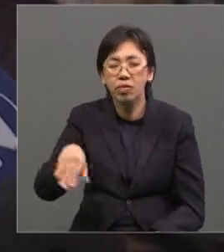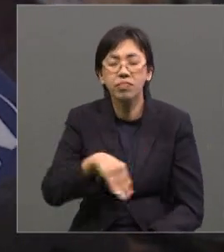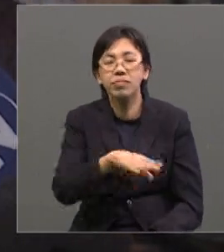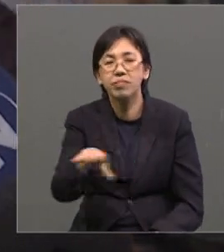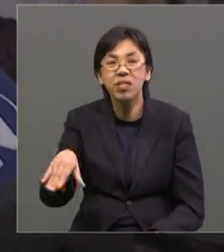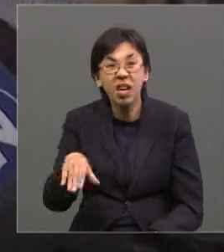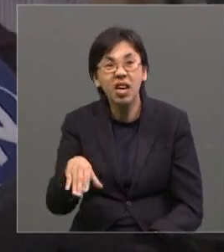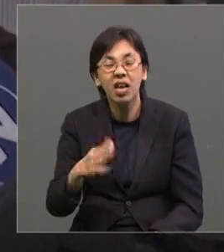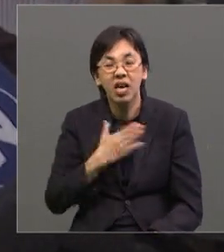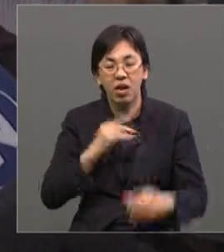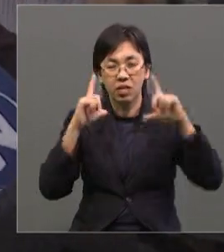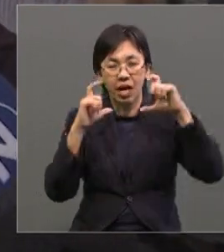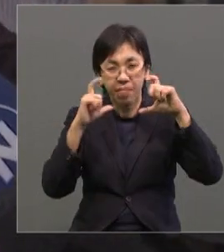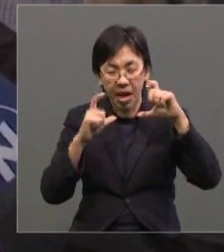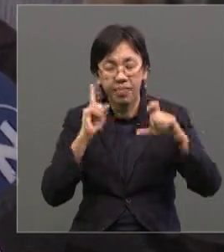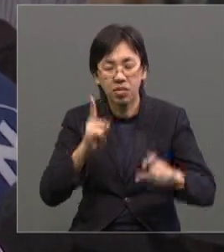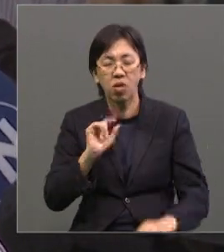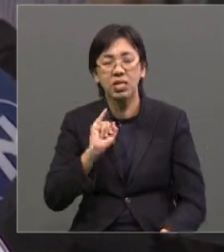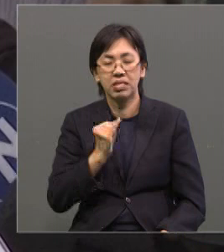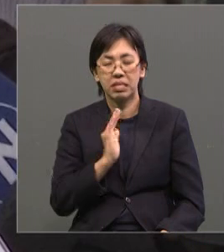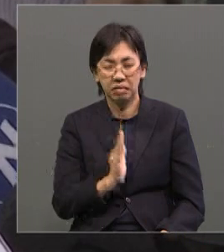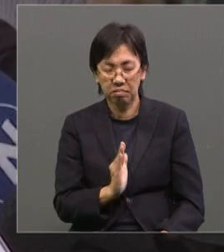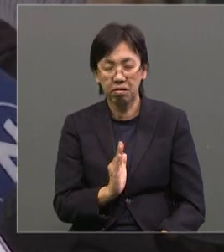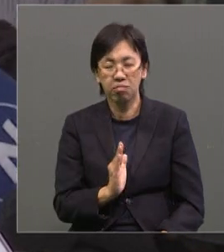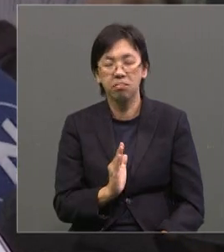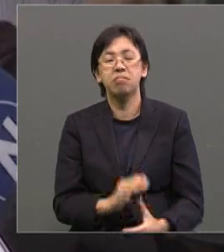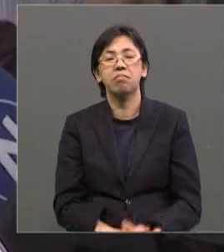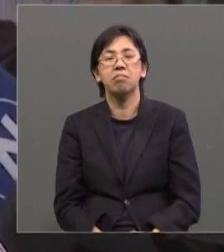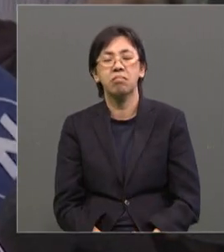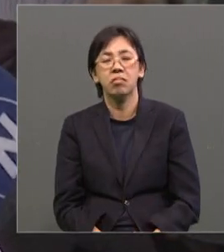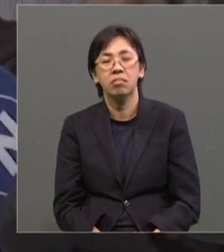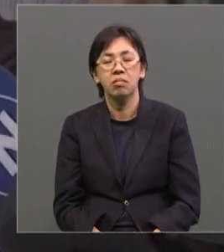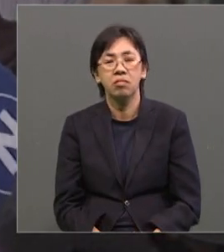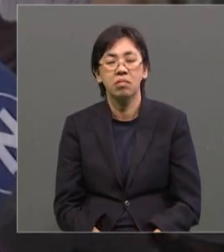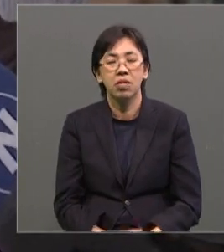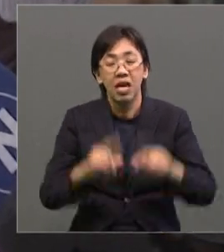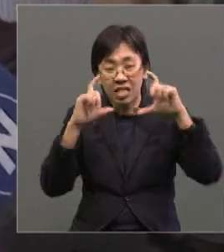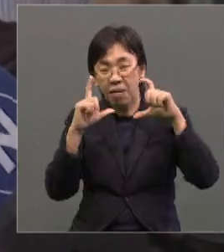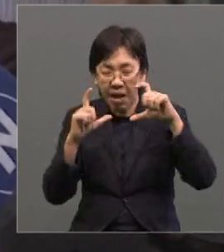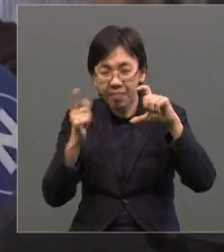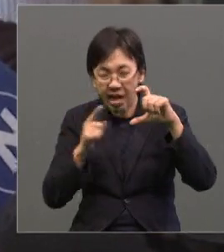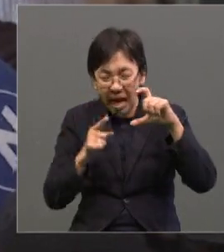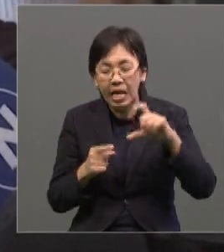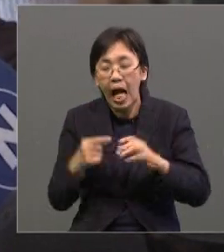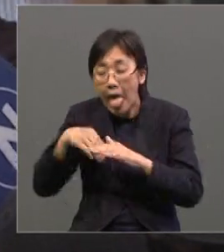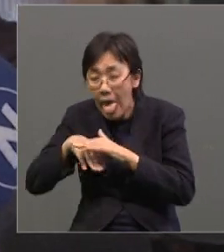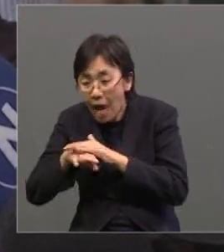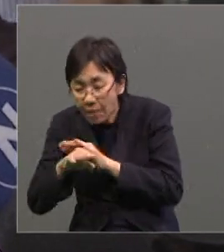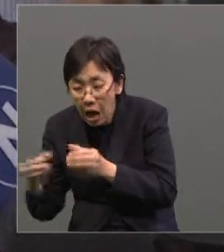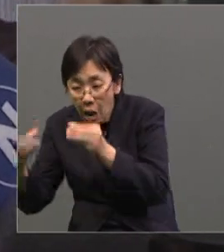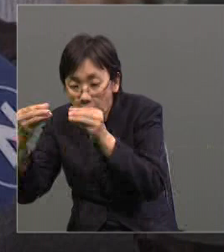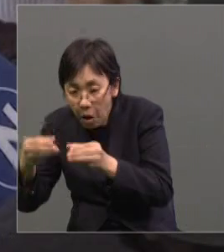เราเป็นช่างภาพอ่ะเราควรมีจรรยาบรรณเราไม่ควรจะ เอากล้องไปตั้งหรือใดๆก็ตามครับผ